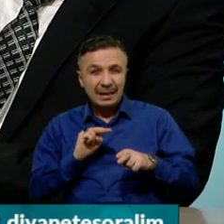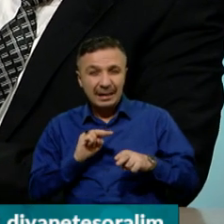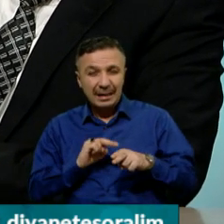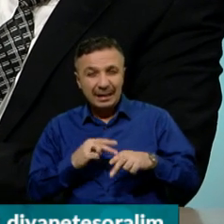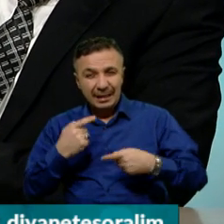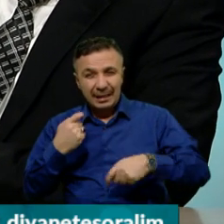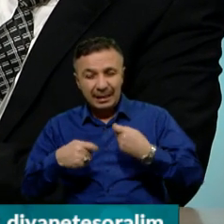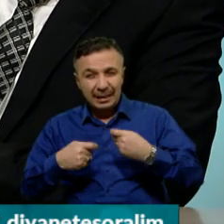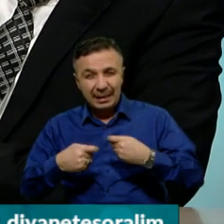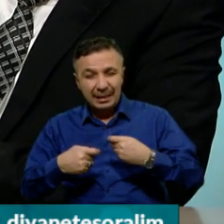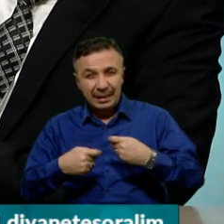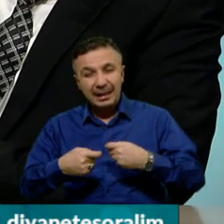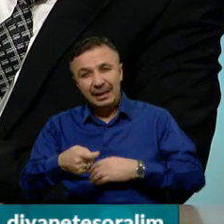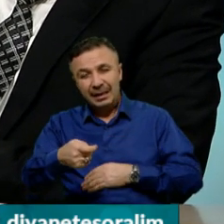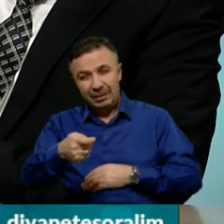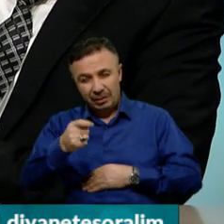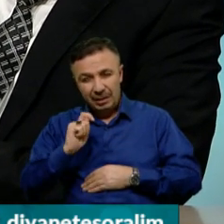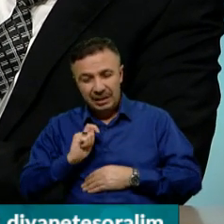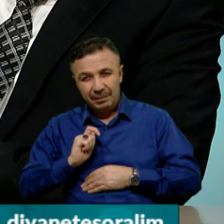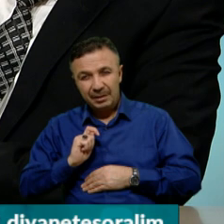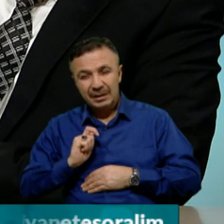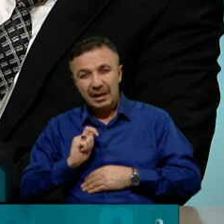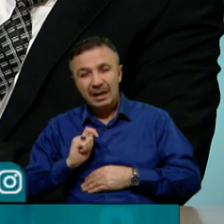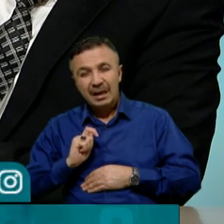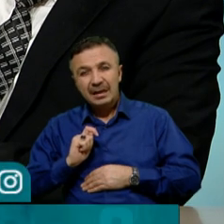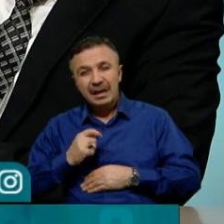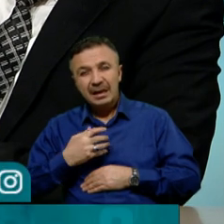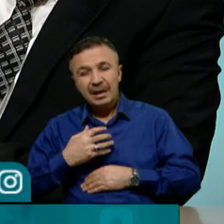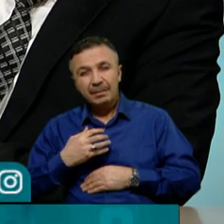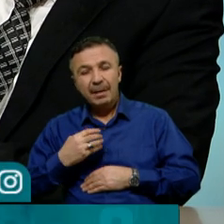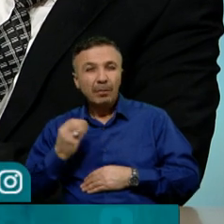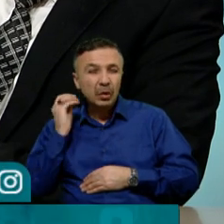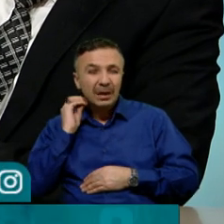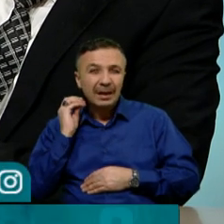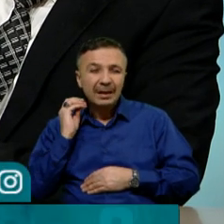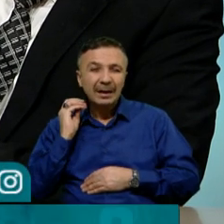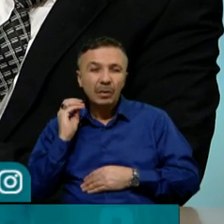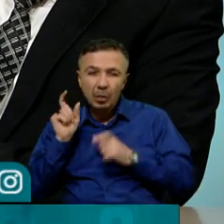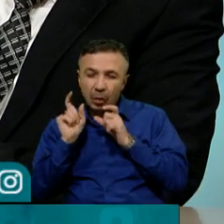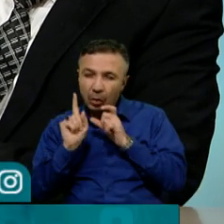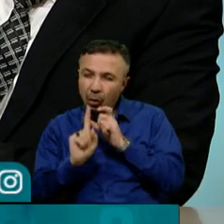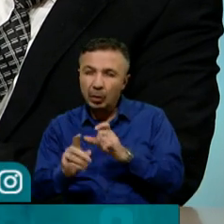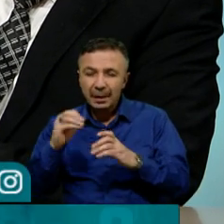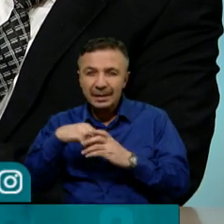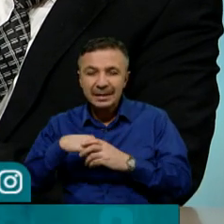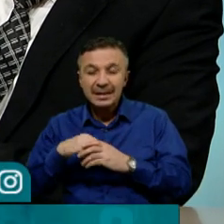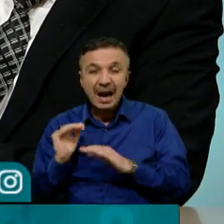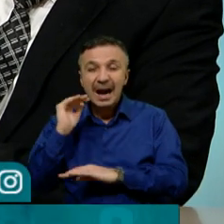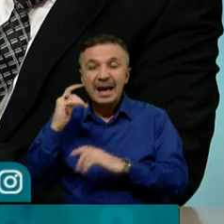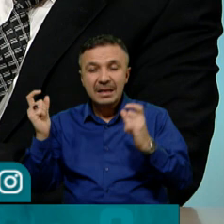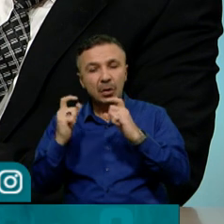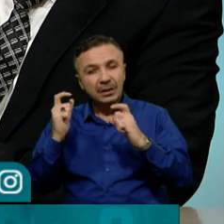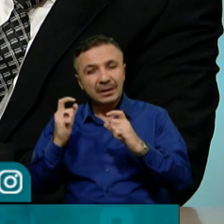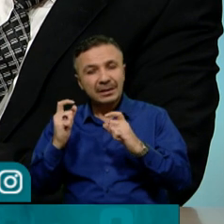borçlarını garanti altına almak için bize bir hayat sigortası yapıyorlar Cenabı Allah bankanın dan